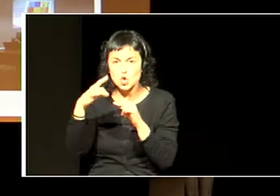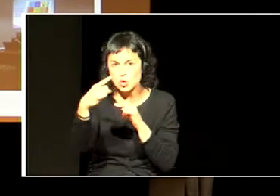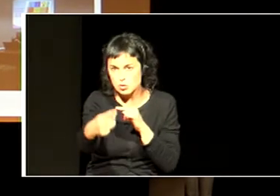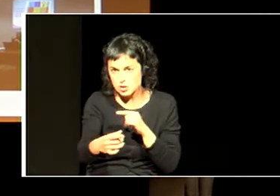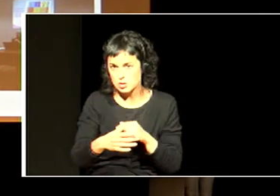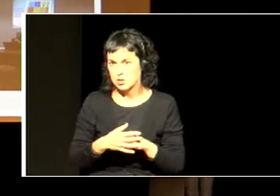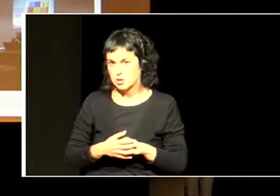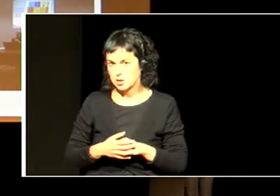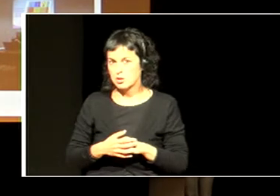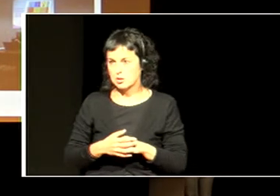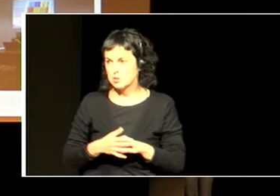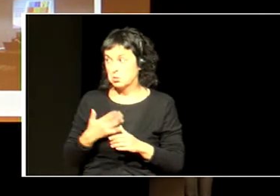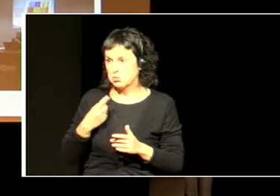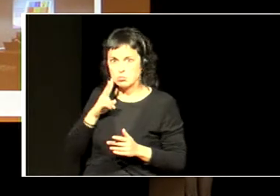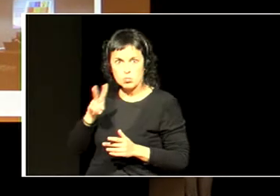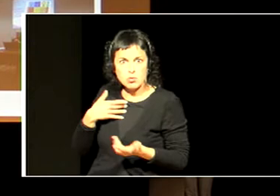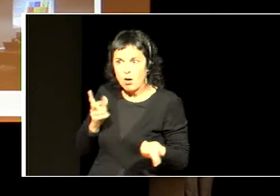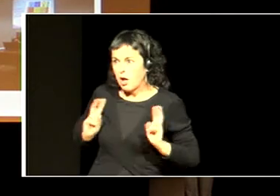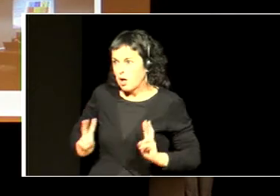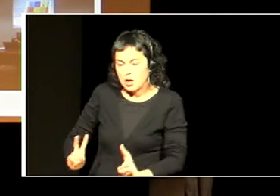esaten dugu nahikoa hiperaktiboak direla.